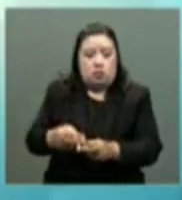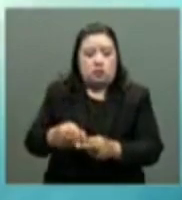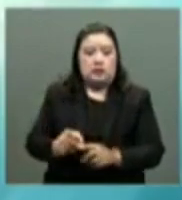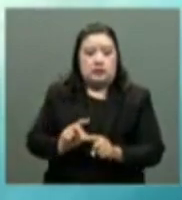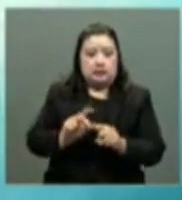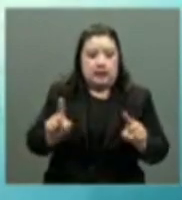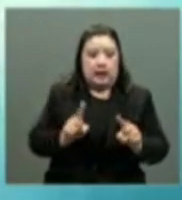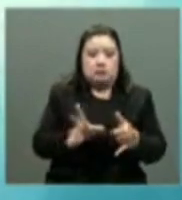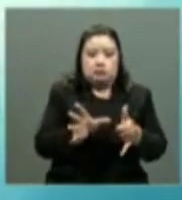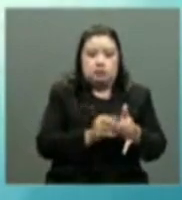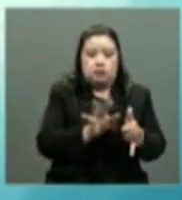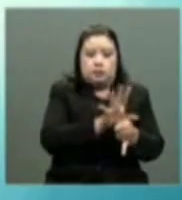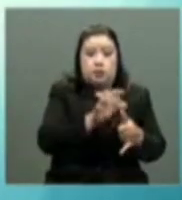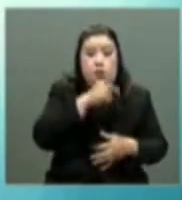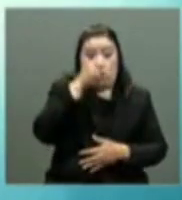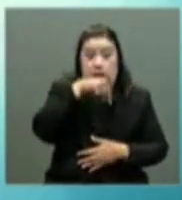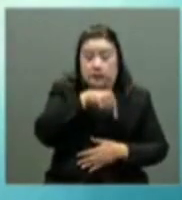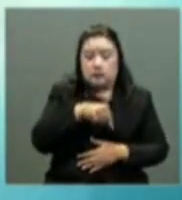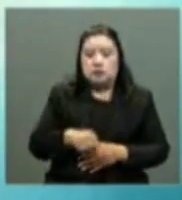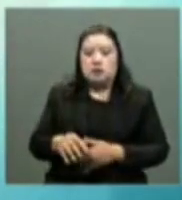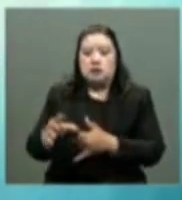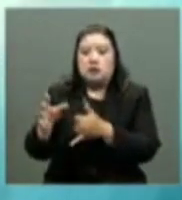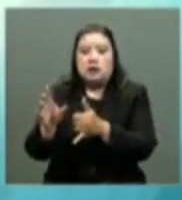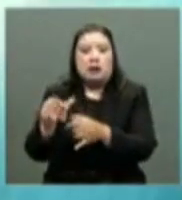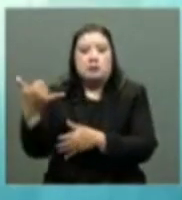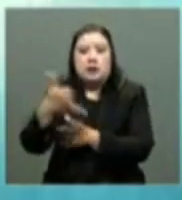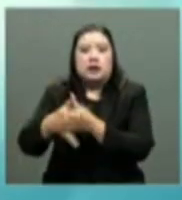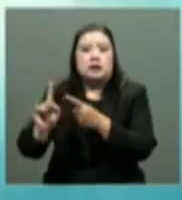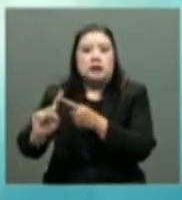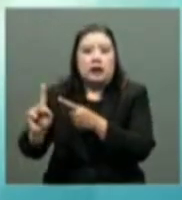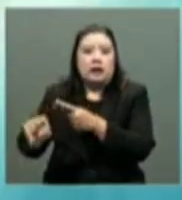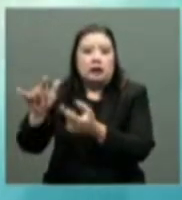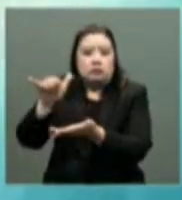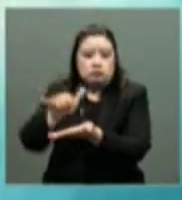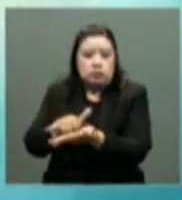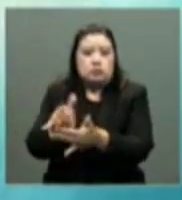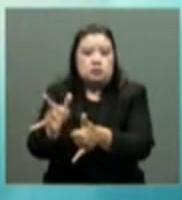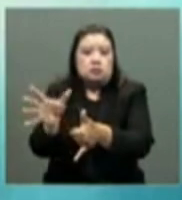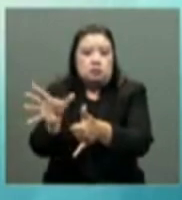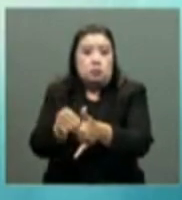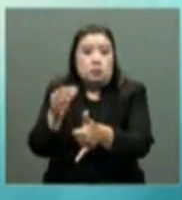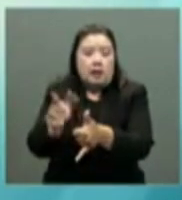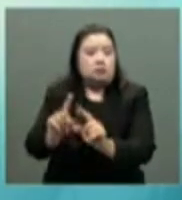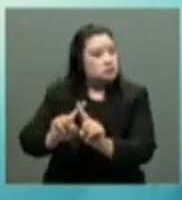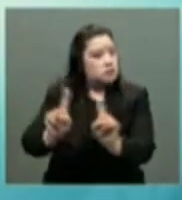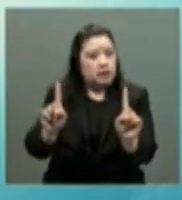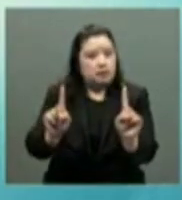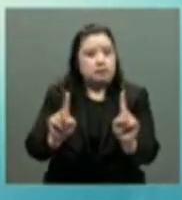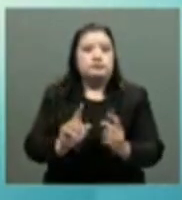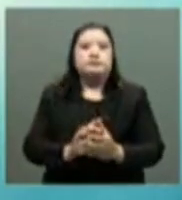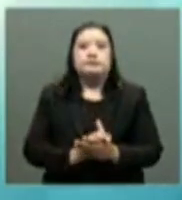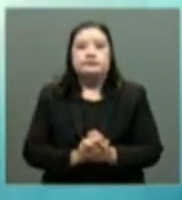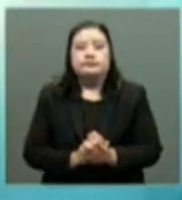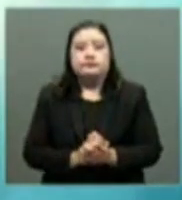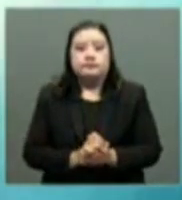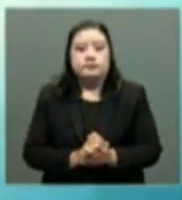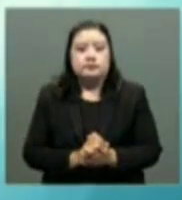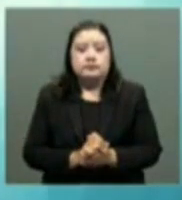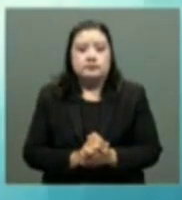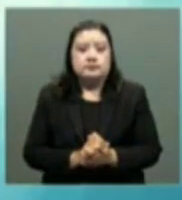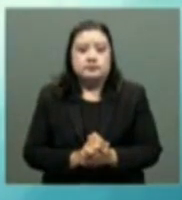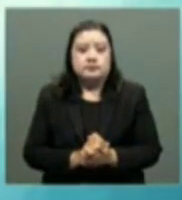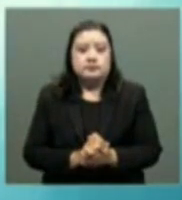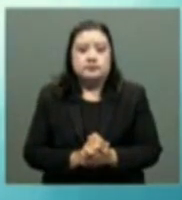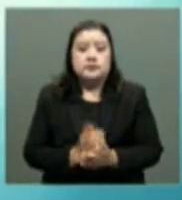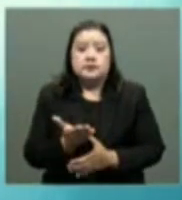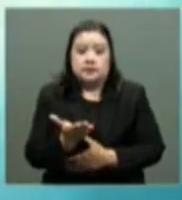เชื้อกันภายในประเทศของเรานะครับรูปแบบของการติดเชื้อก็แตกต่างกันไปมาดูจำนวนผู้ป่วยยืนยันจำแนก